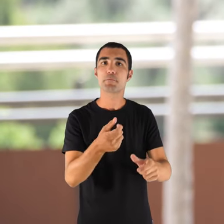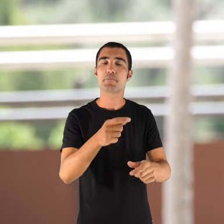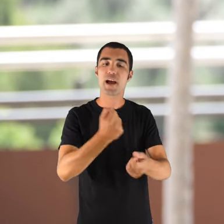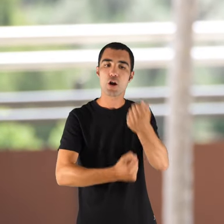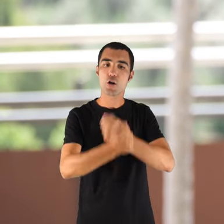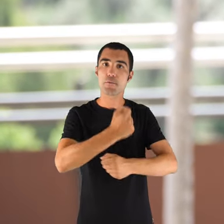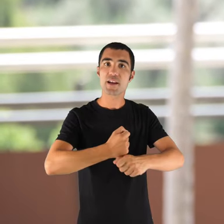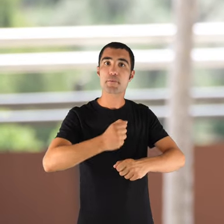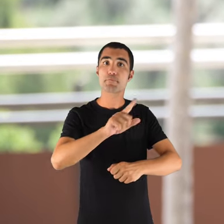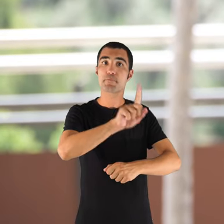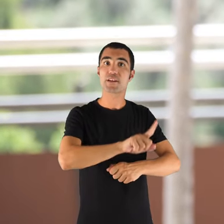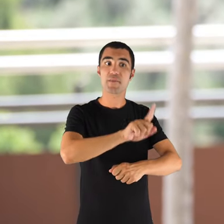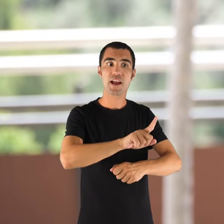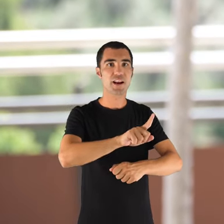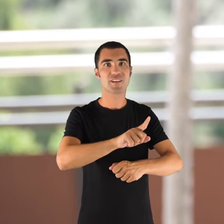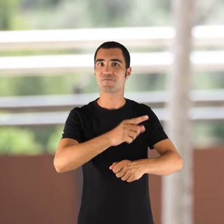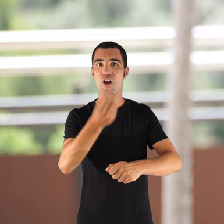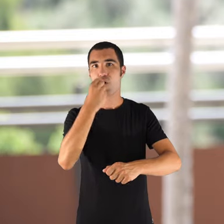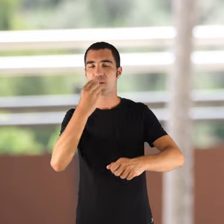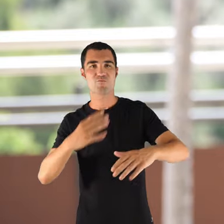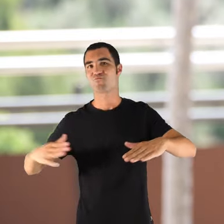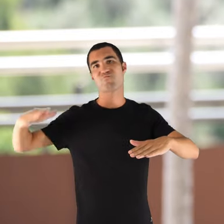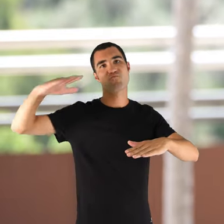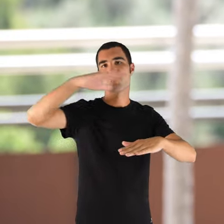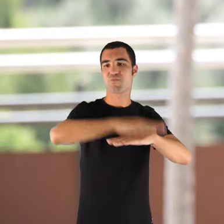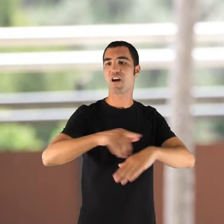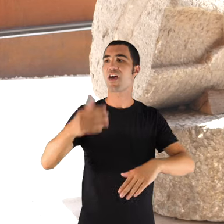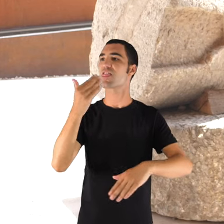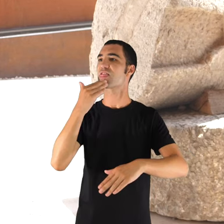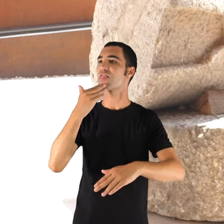s'ha vist superat per aquell recreo